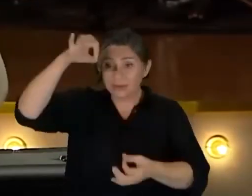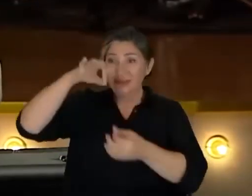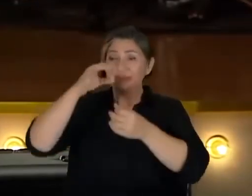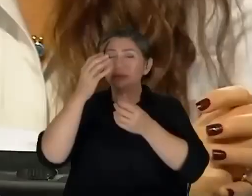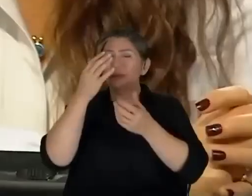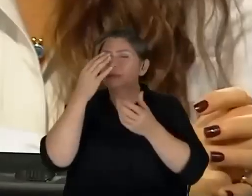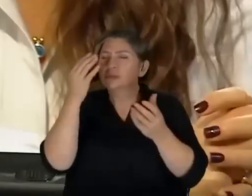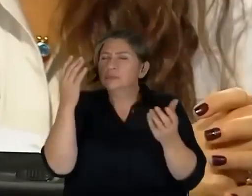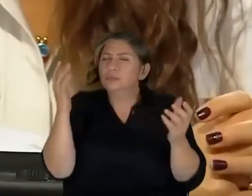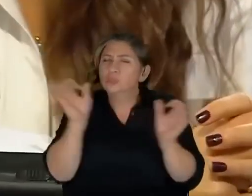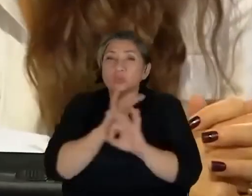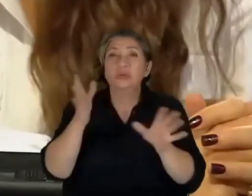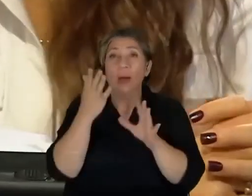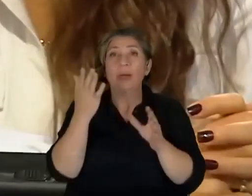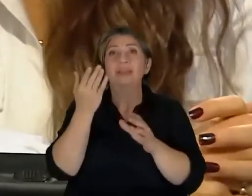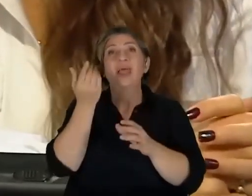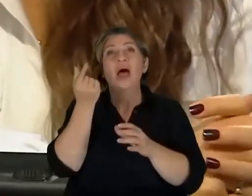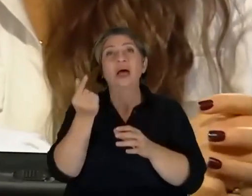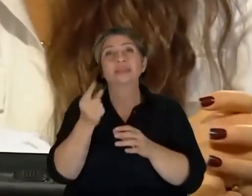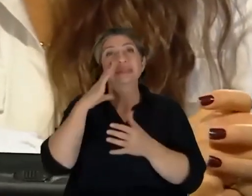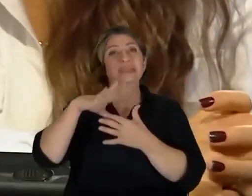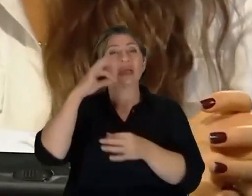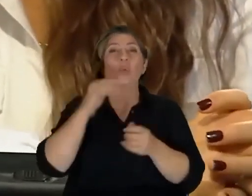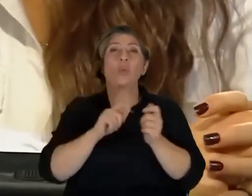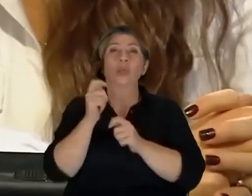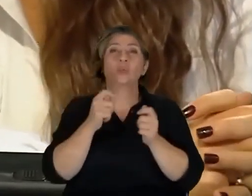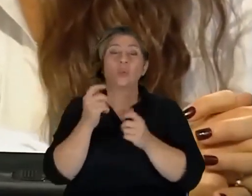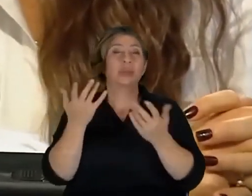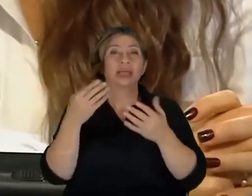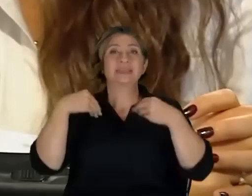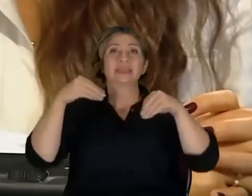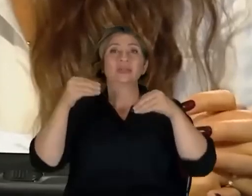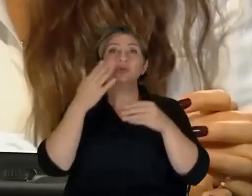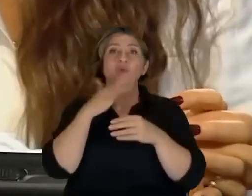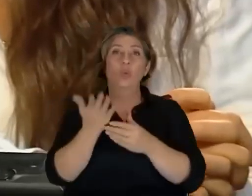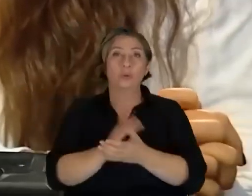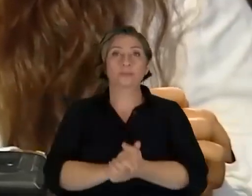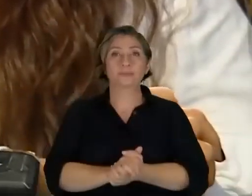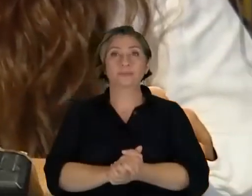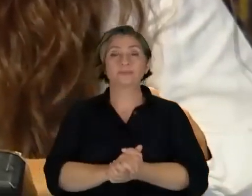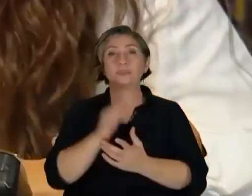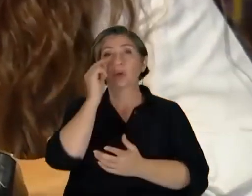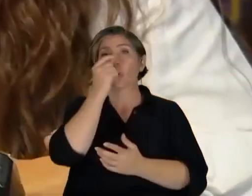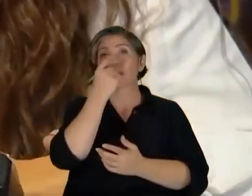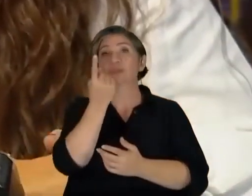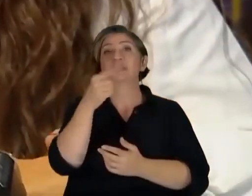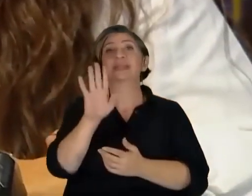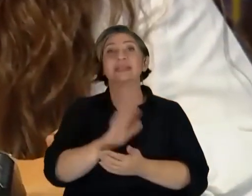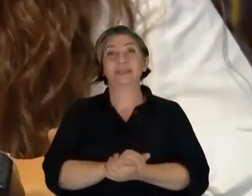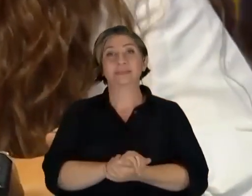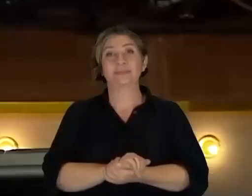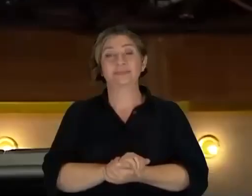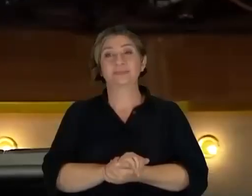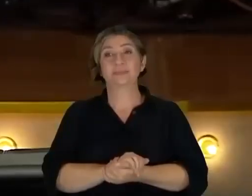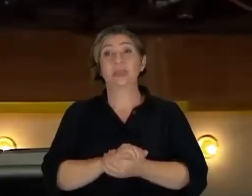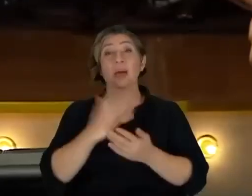mekanizmalarının inanılmaz üstünlüğüne karşı. Daha az insan kullanıyor çünkü. Çok az insan kullanıyor çünkü satışı yok. Evet. Kolay bir şey değil. Kolay